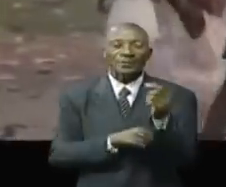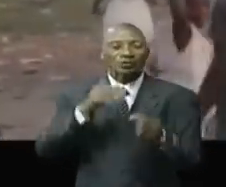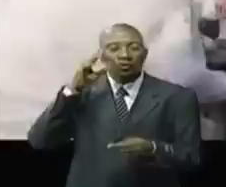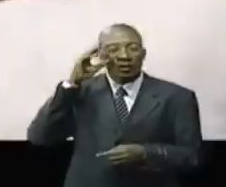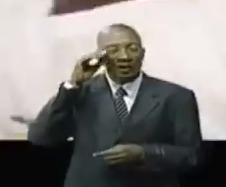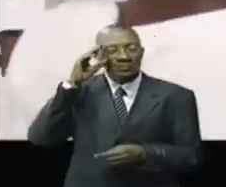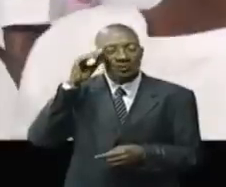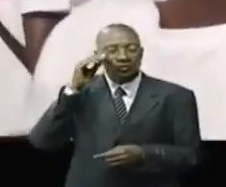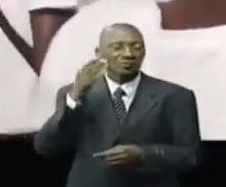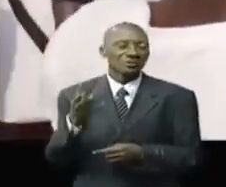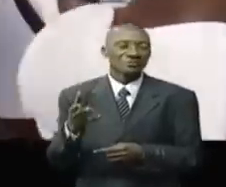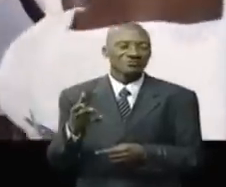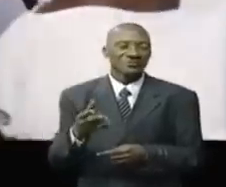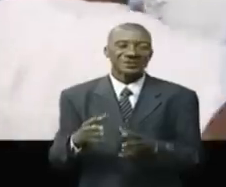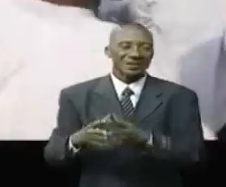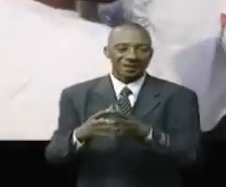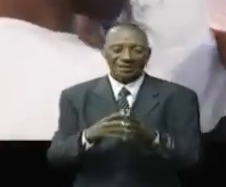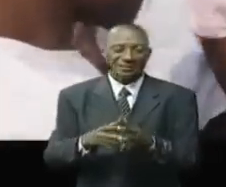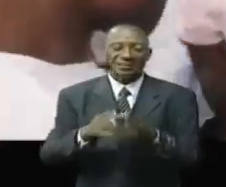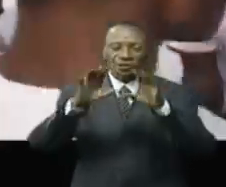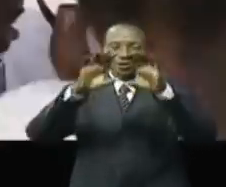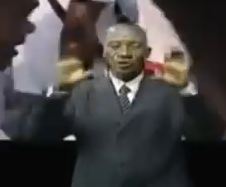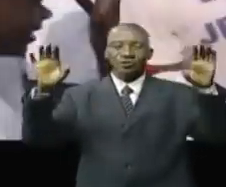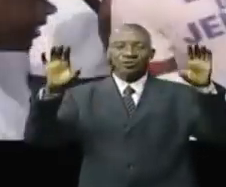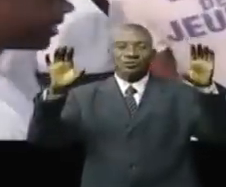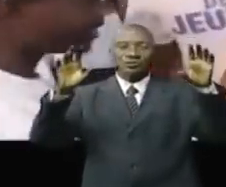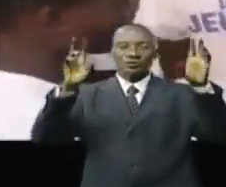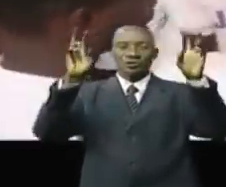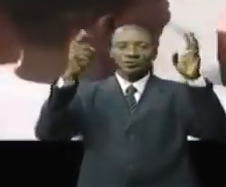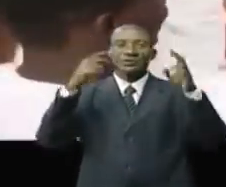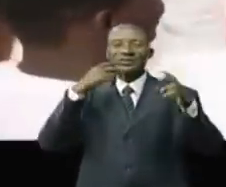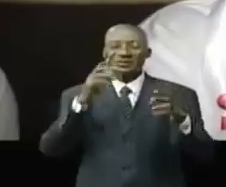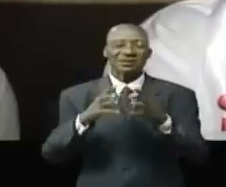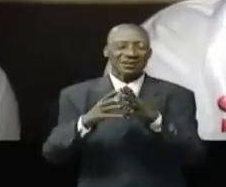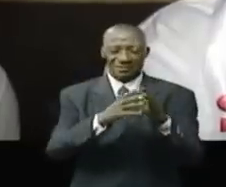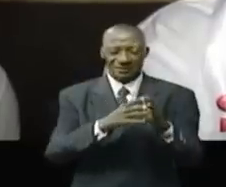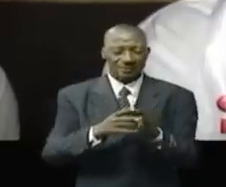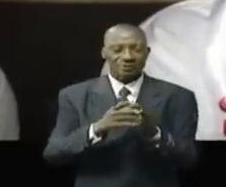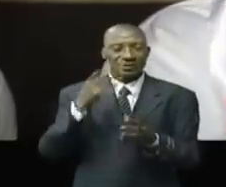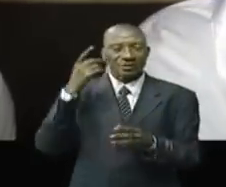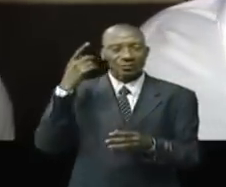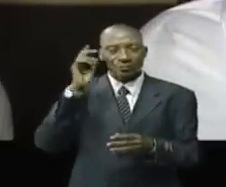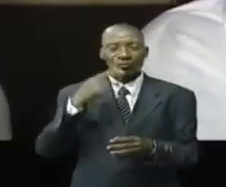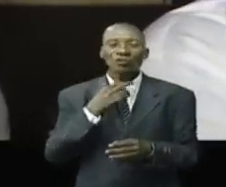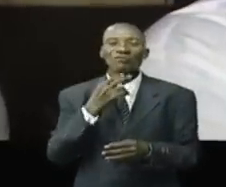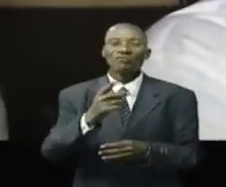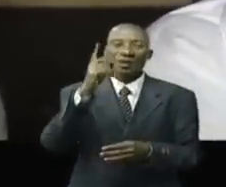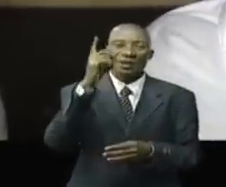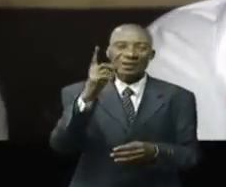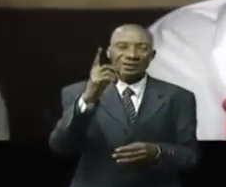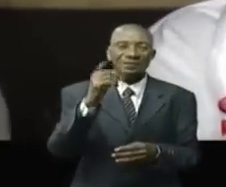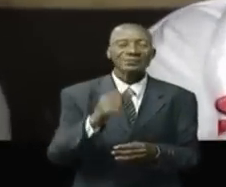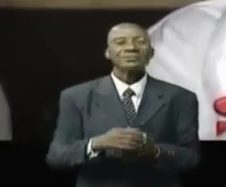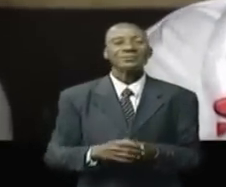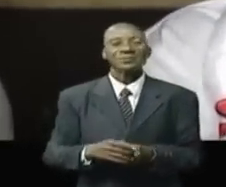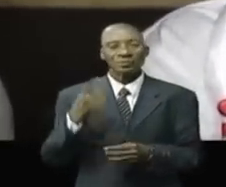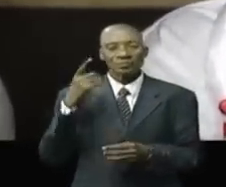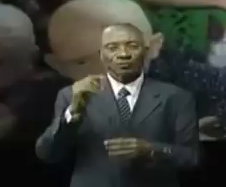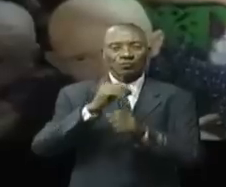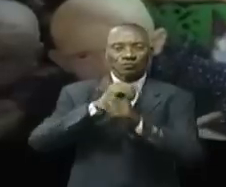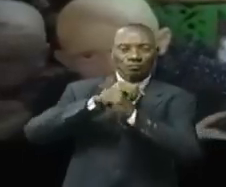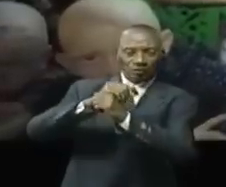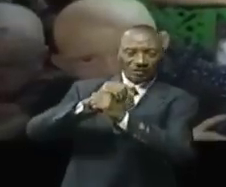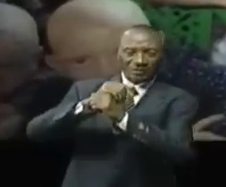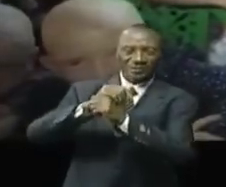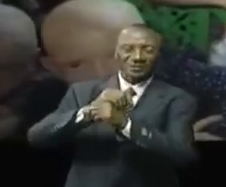le thème « Tous ensemble, unis pour faire entendre nos voix », Fanny Bomandeke, représentante personnelle du chef de